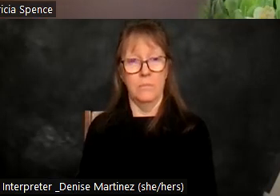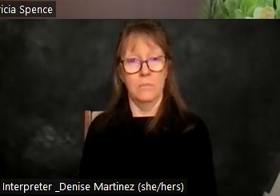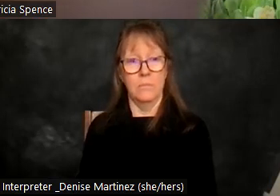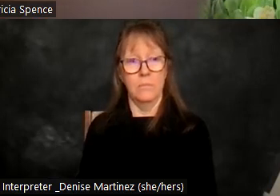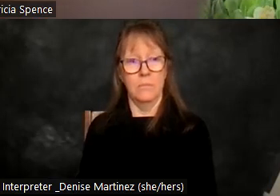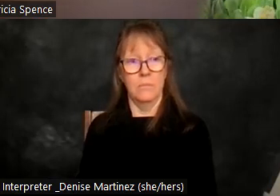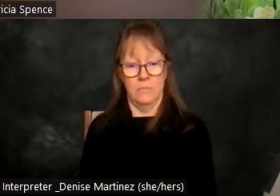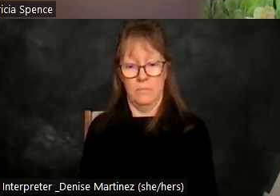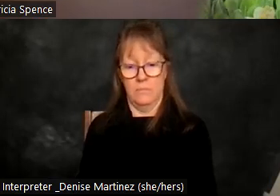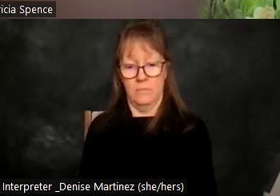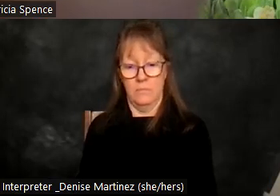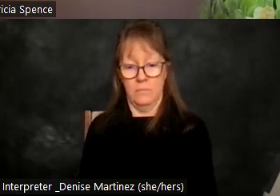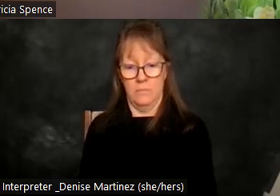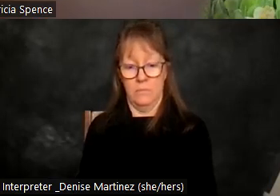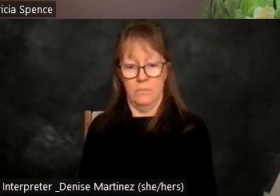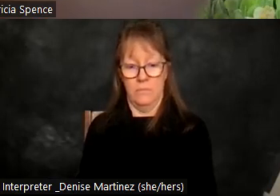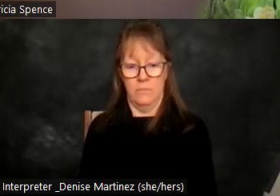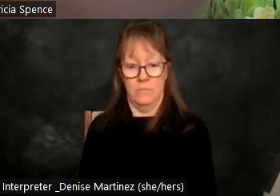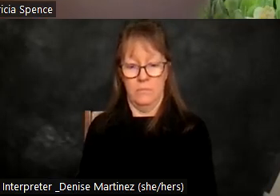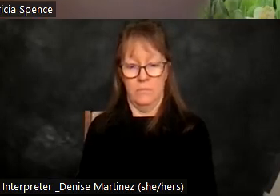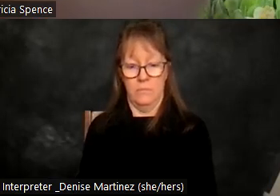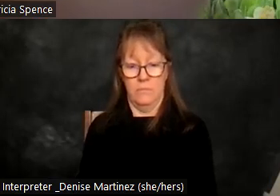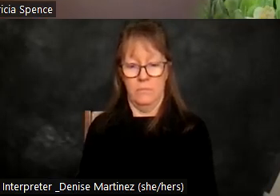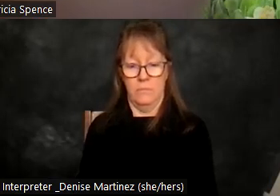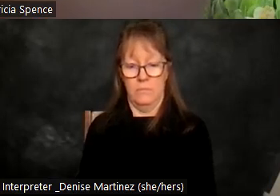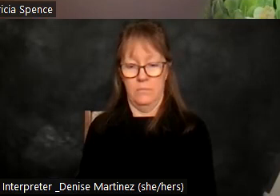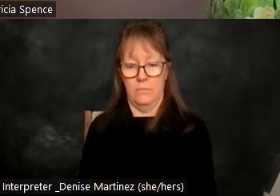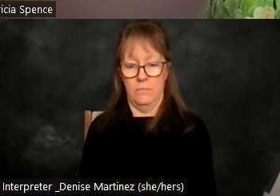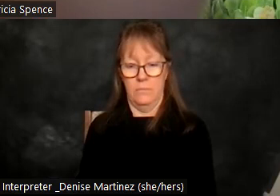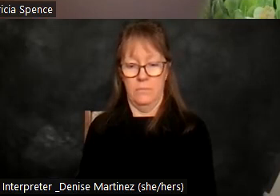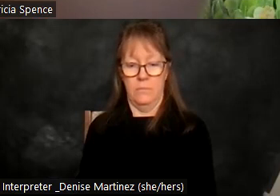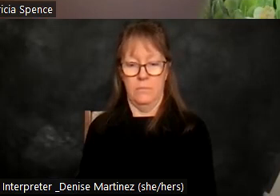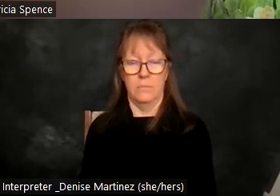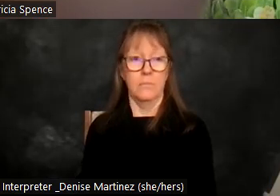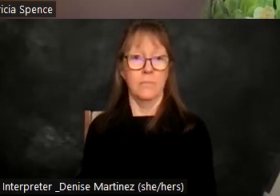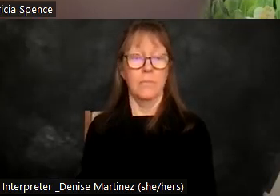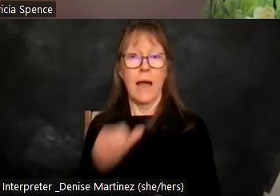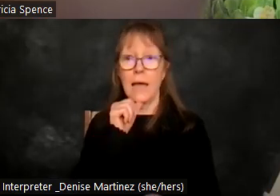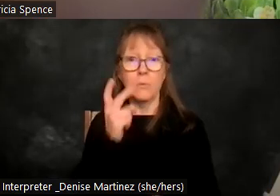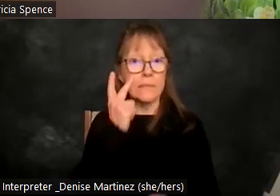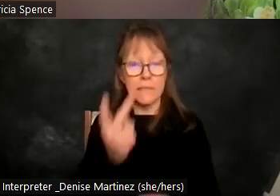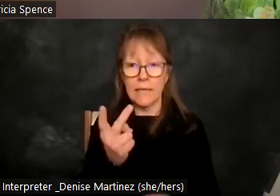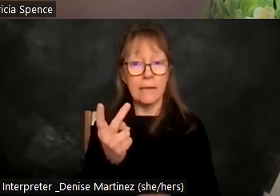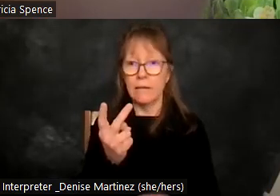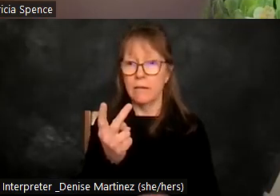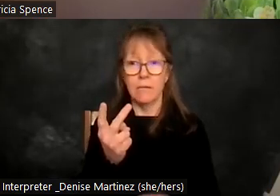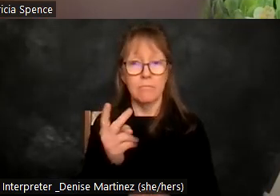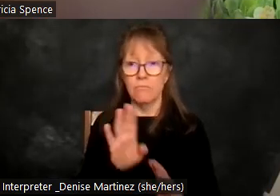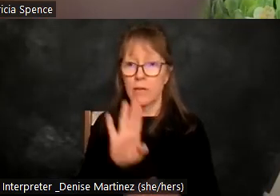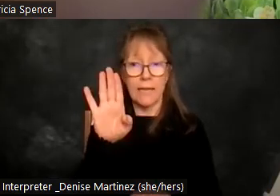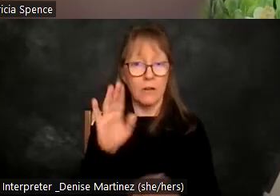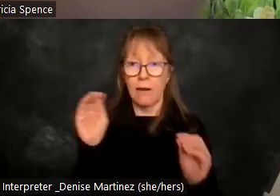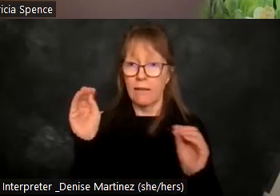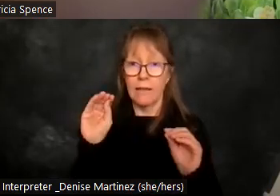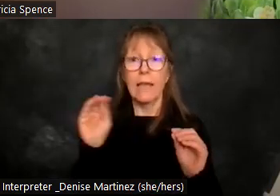I don't see a raised hand or another Okay. question in Q&A, but if it does pop up, I'll Si just let you l'État know. pose des questions, il va falloir connaître.